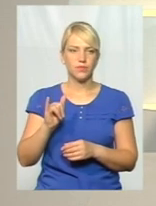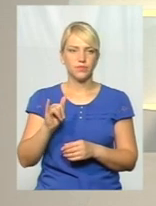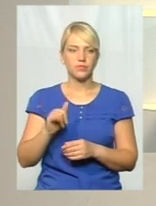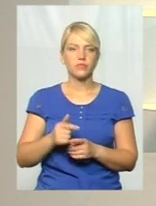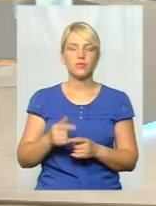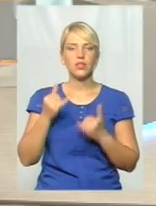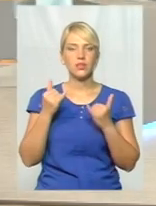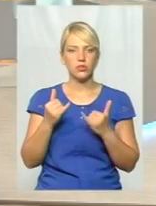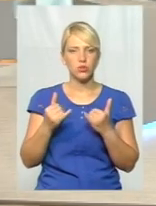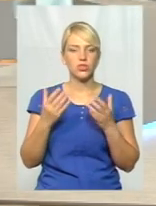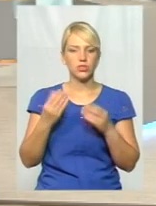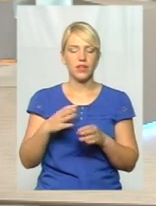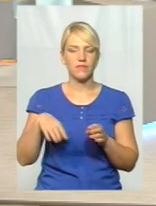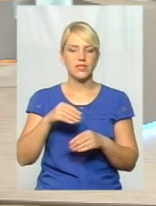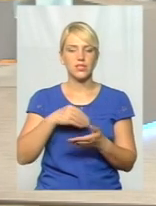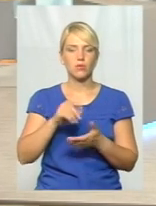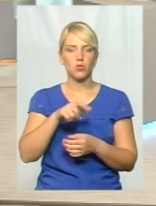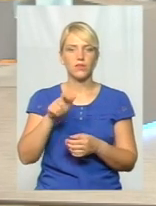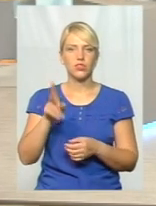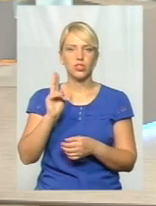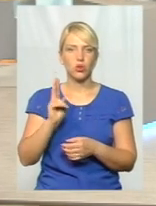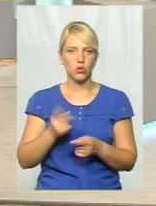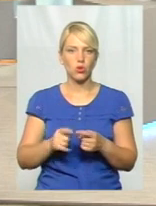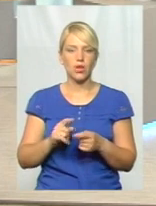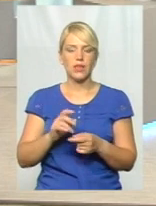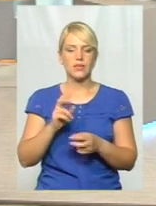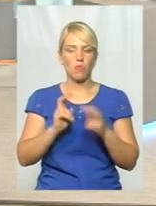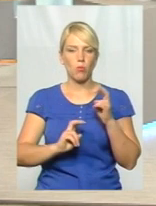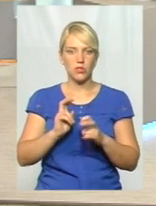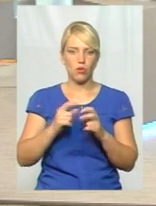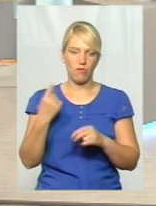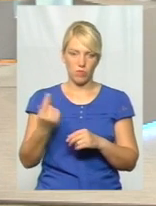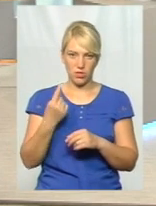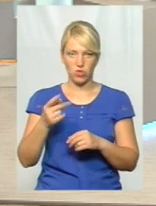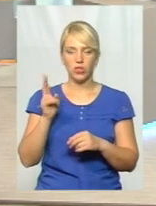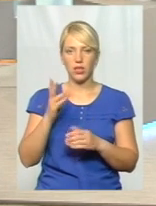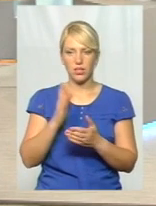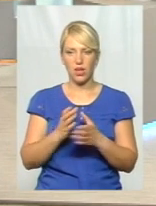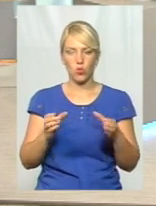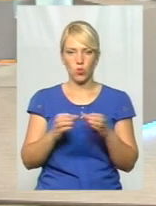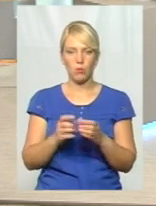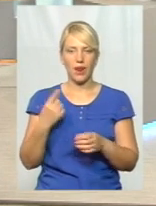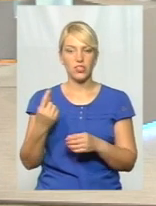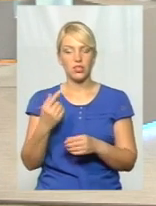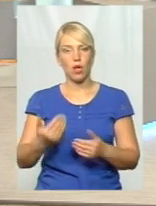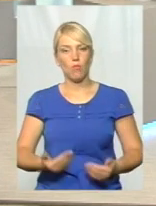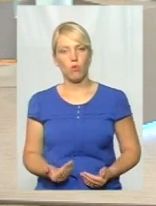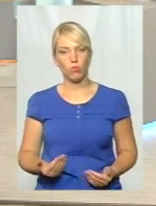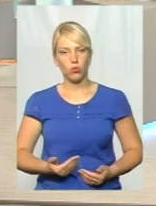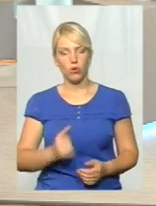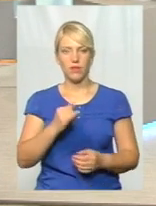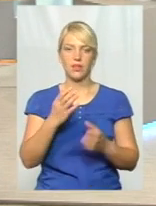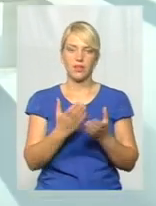нас на сьогоднішній день всі споживачі, які з промисловими лічильниками, тобто є група лічильників побутові і є